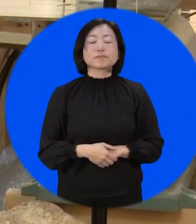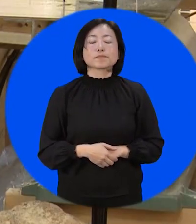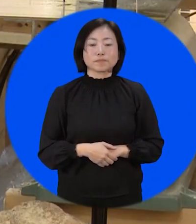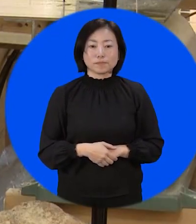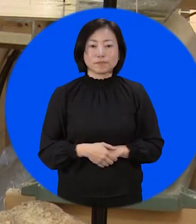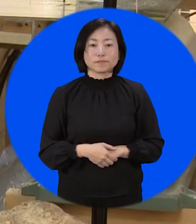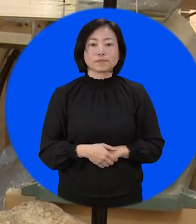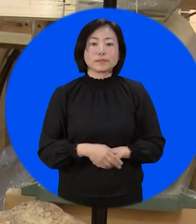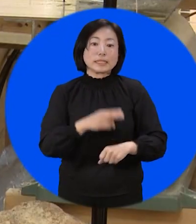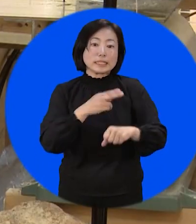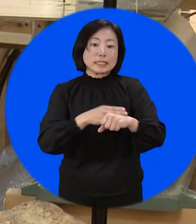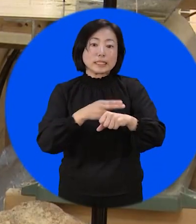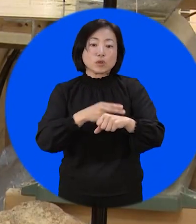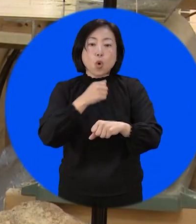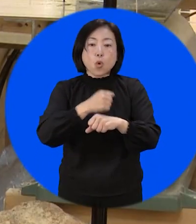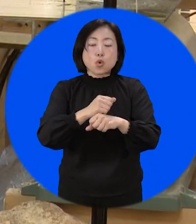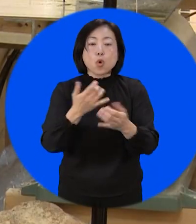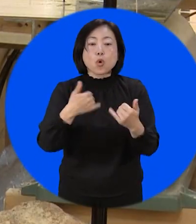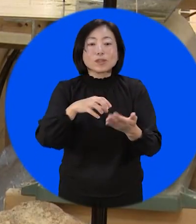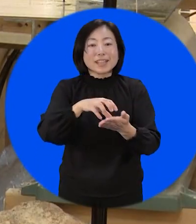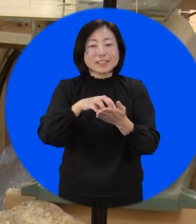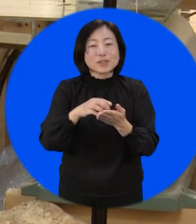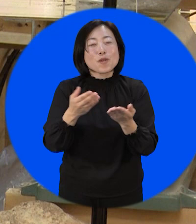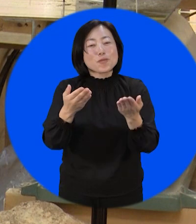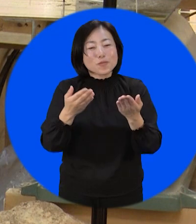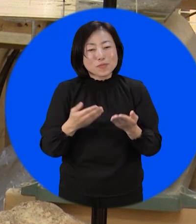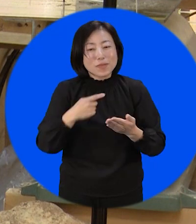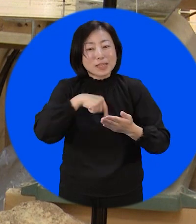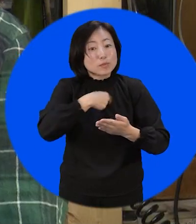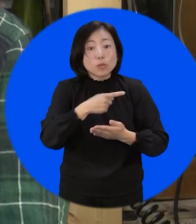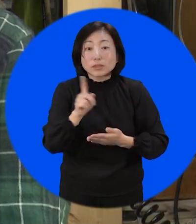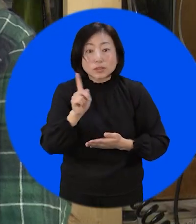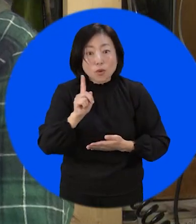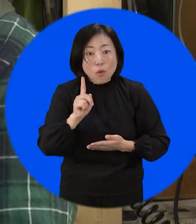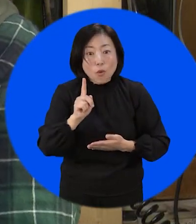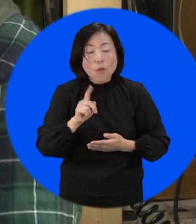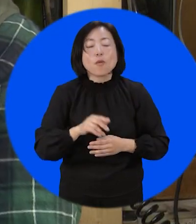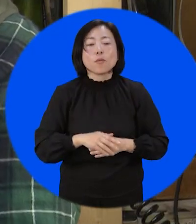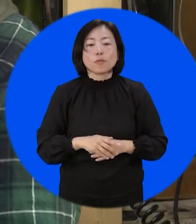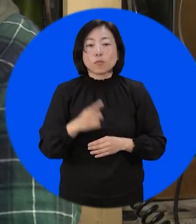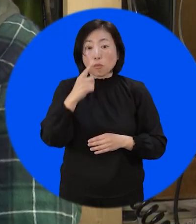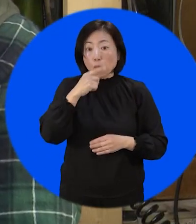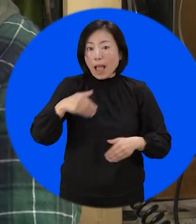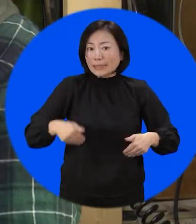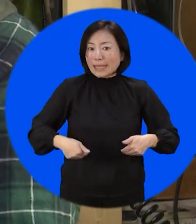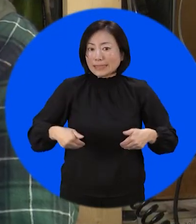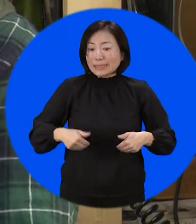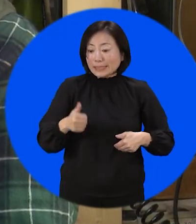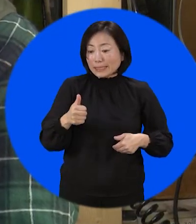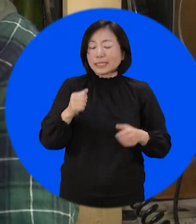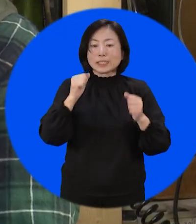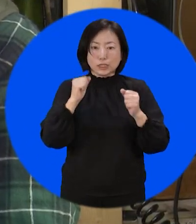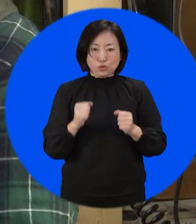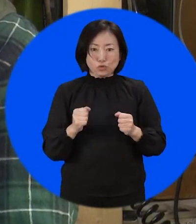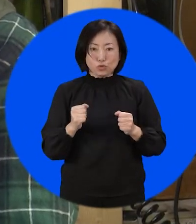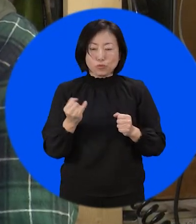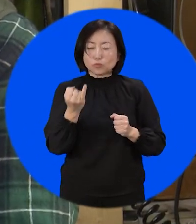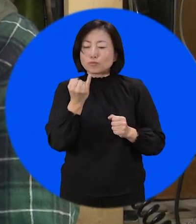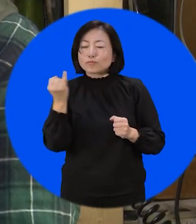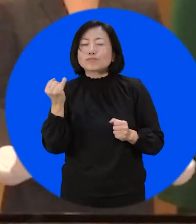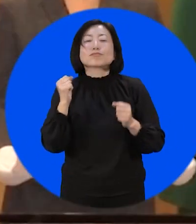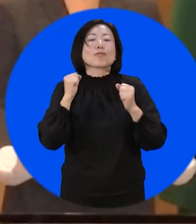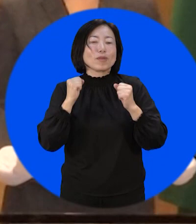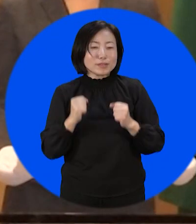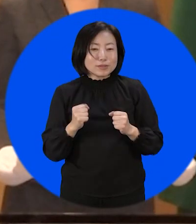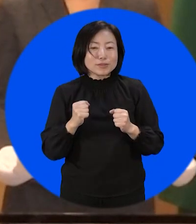今回技能功労者表彰を受賞されたお気持ちはいかがですか。 この弟子がいるっていうことで、患者もいるんだ